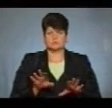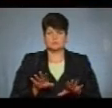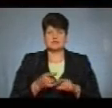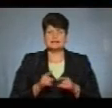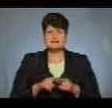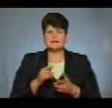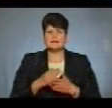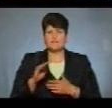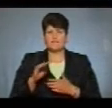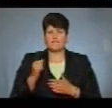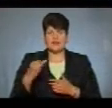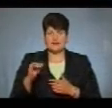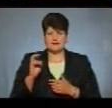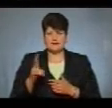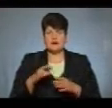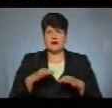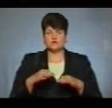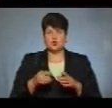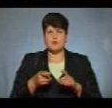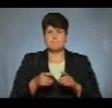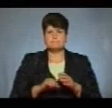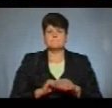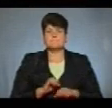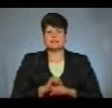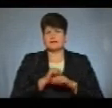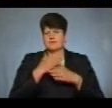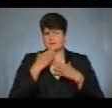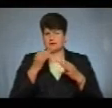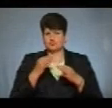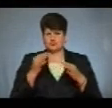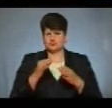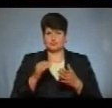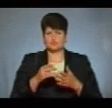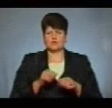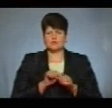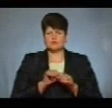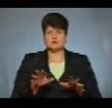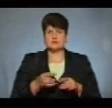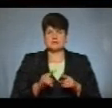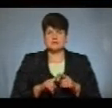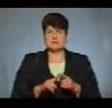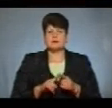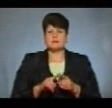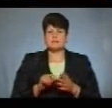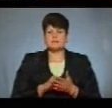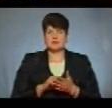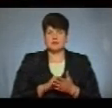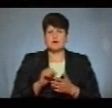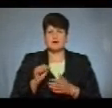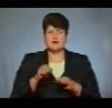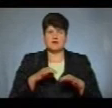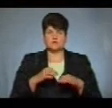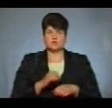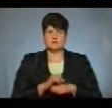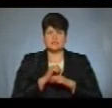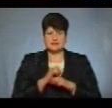фейком. Автомайдан не має жодної причетності до розповсюдження даних матеріалів. Я хочу наголосити, що Автомайдан займається антикорупційною діяльністю,